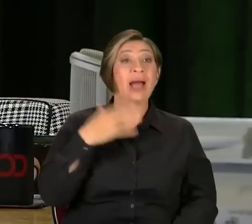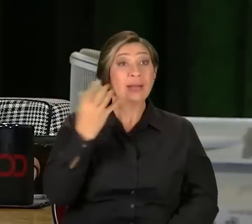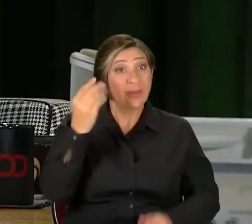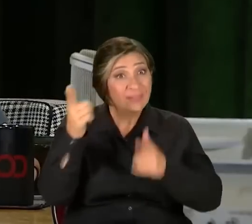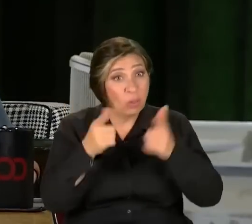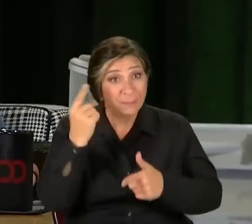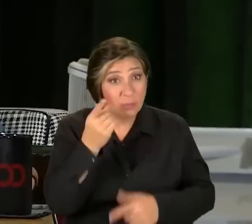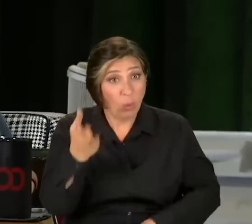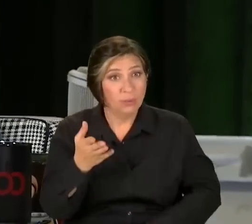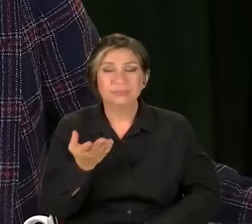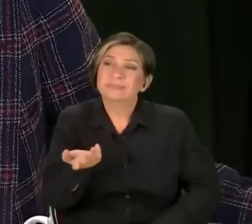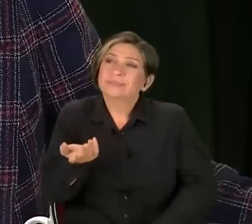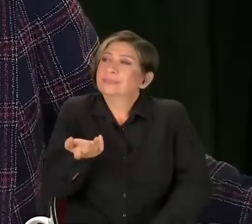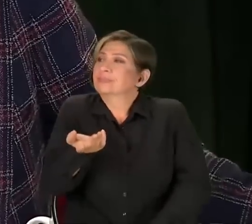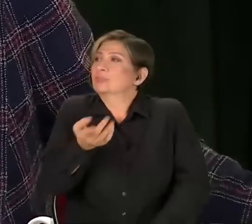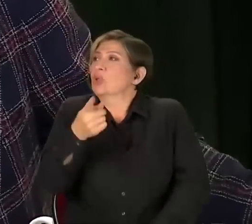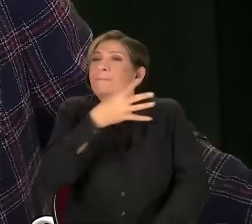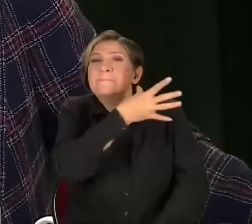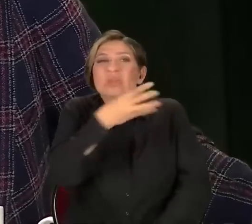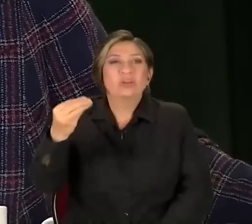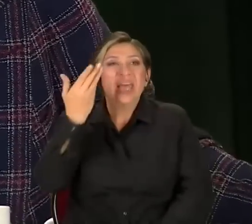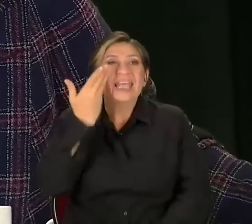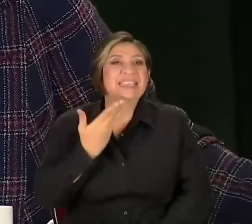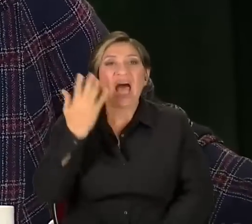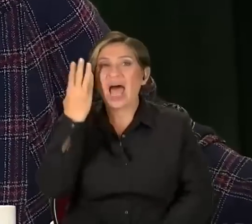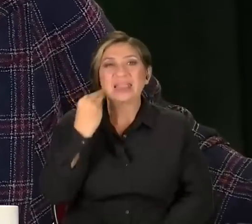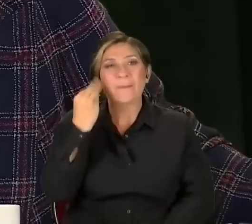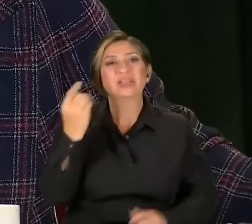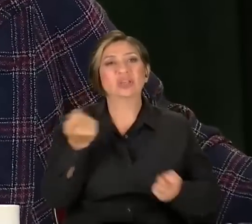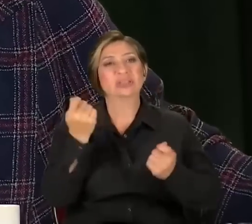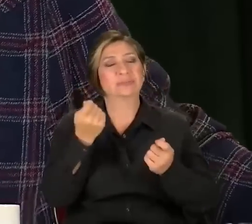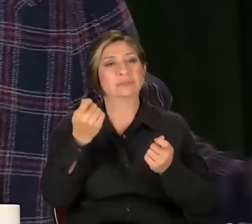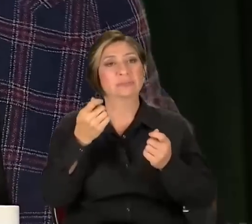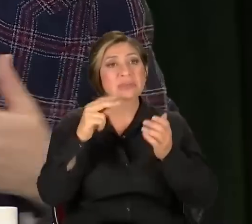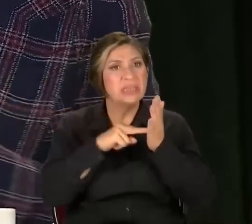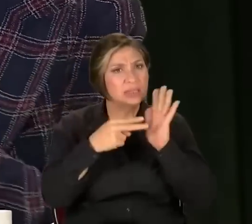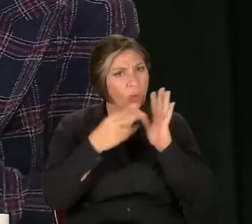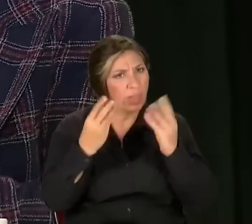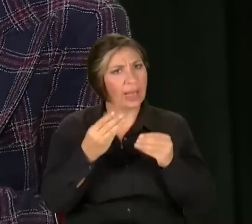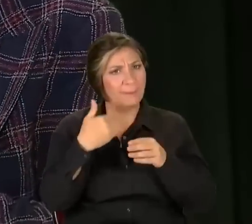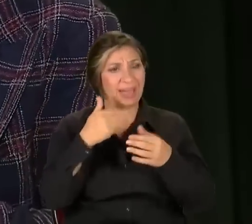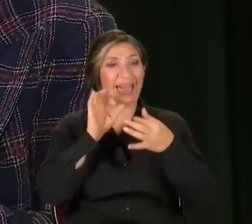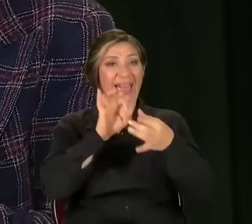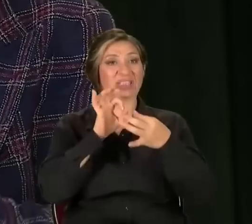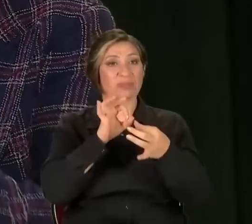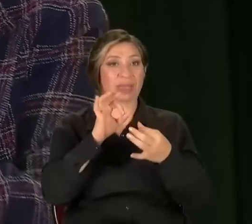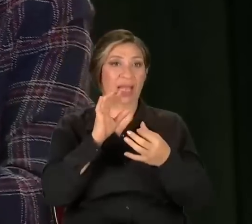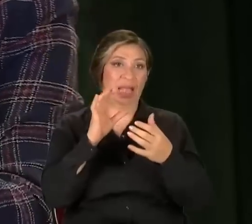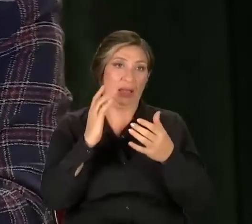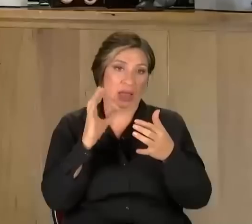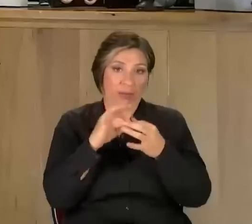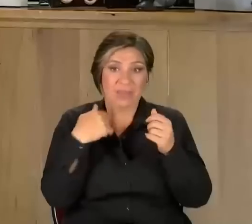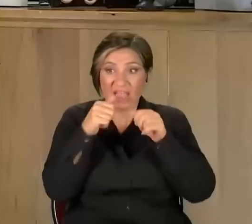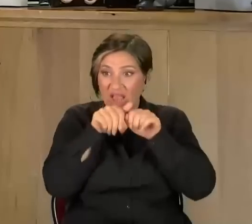biri o. Biliyorum ama bunun nasıl bu kadar milyonlarca izlendiğini anlamaya çalıştım. Hakikaten teknik olarak sonuçta ben iletişimle ilgilenen bir insanım,